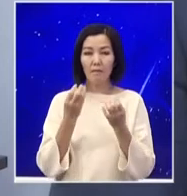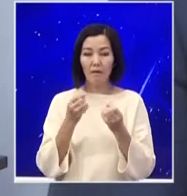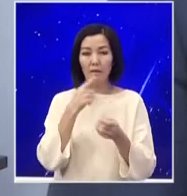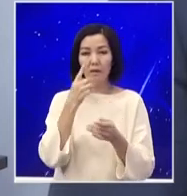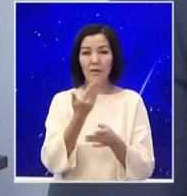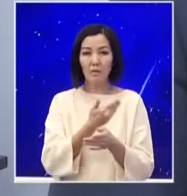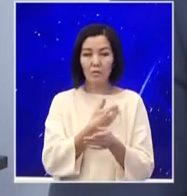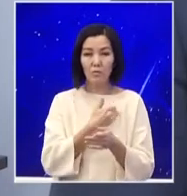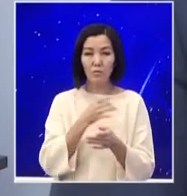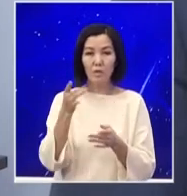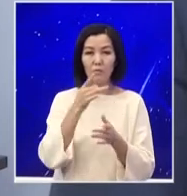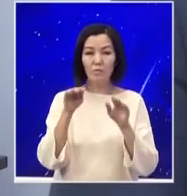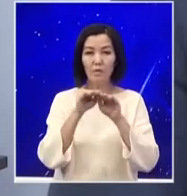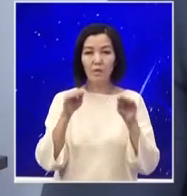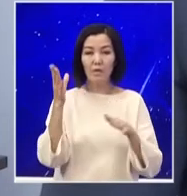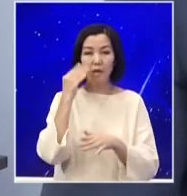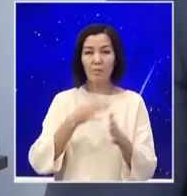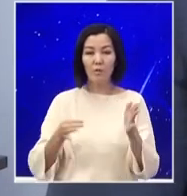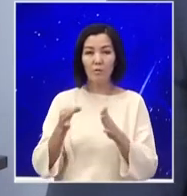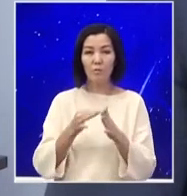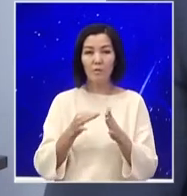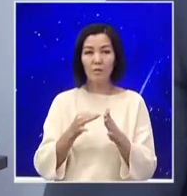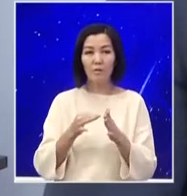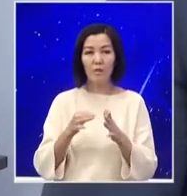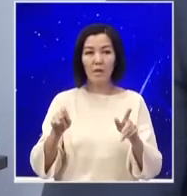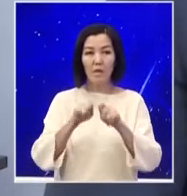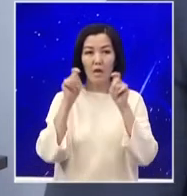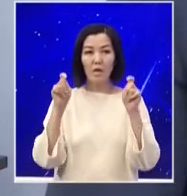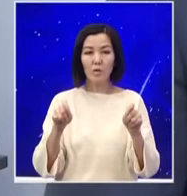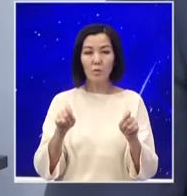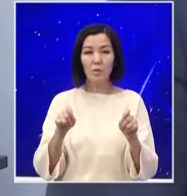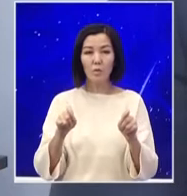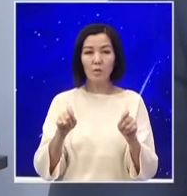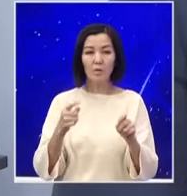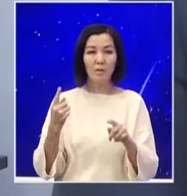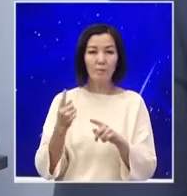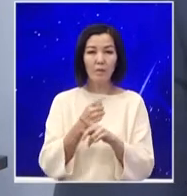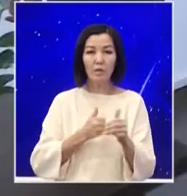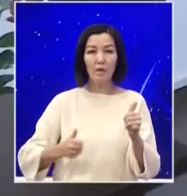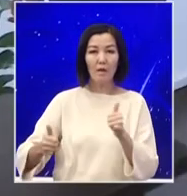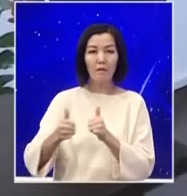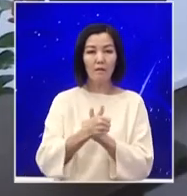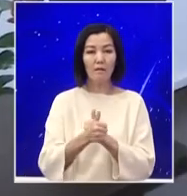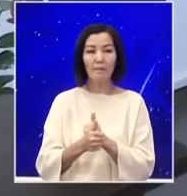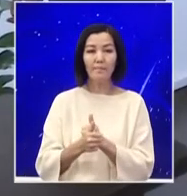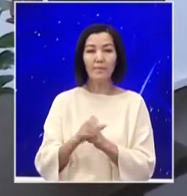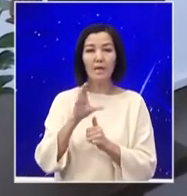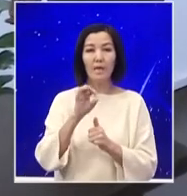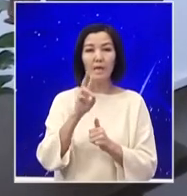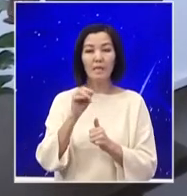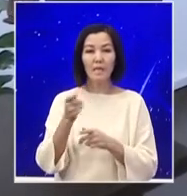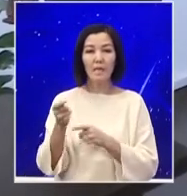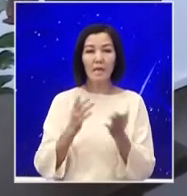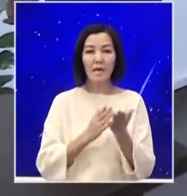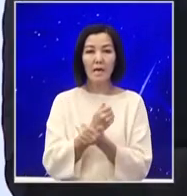бұл республика деңгейінде Алматы облысы Open Space форматын ашылу жағында бірінші қатарда. Ескелді ауданындағы сервистік